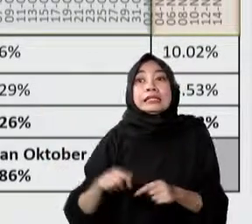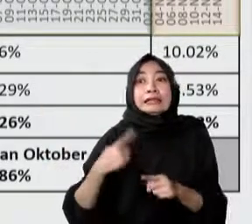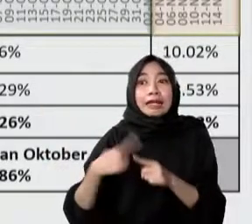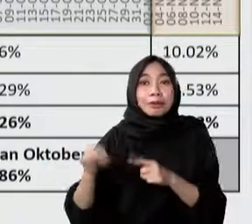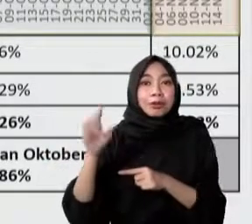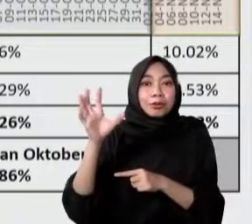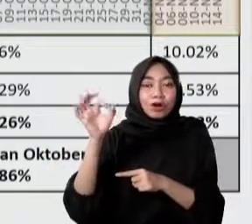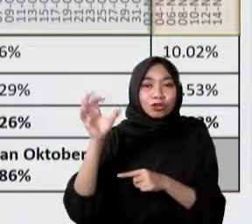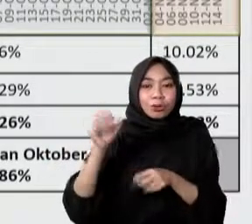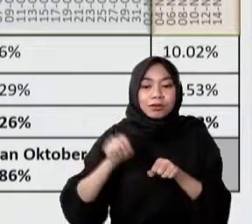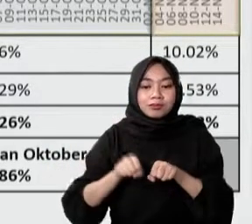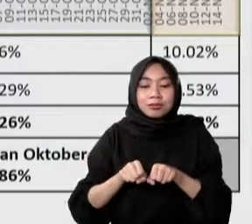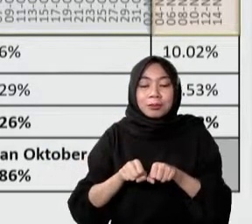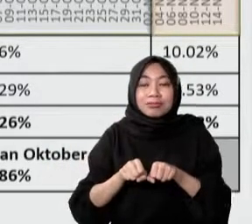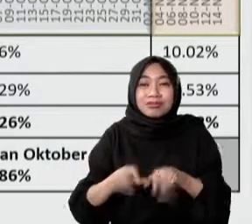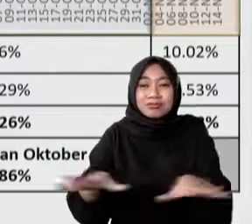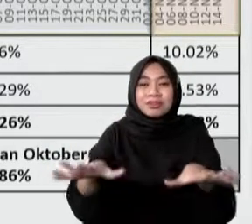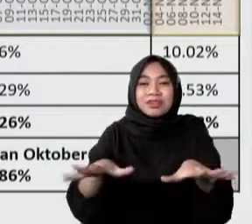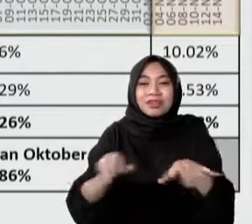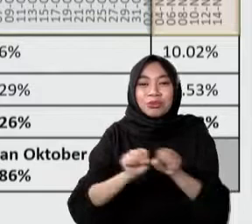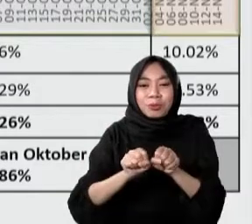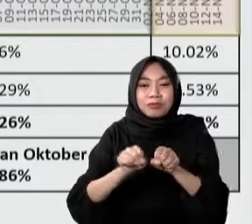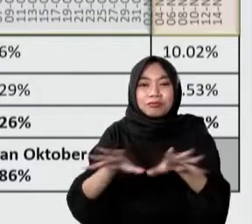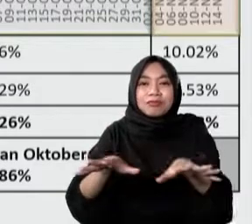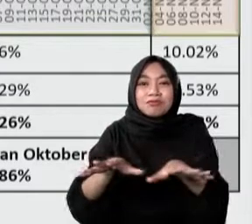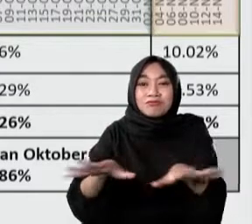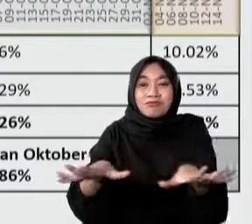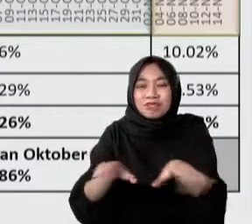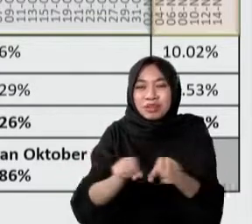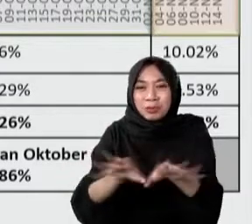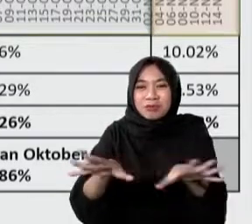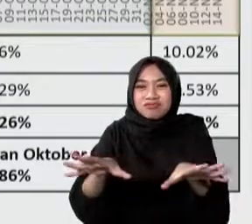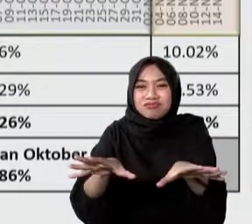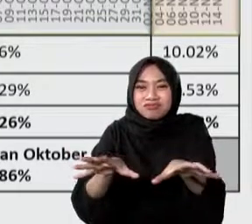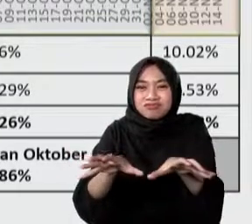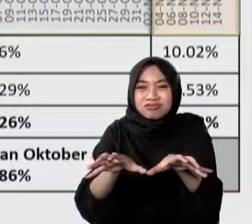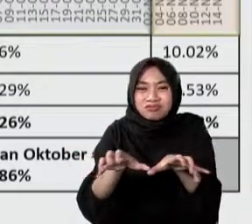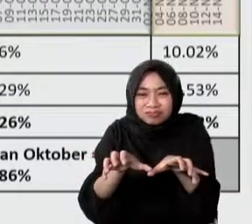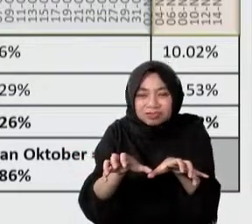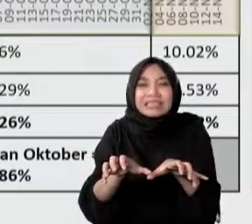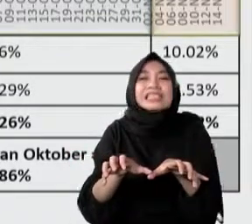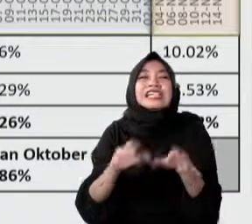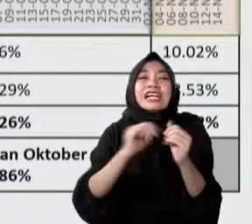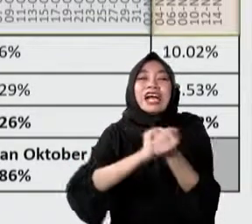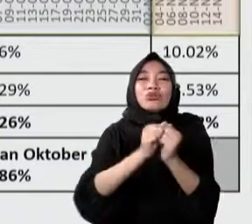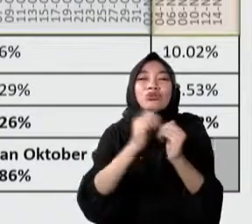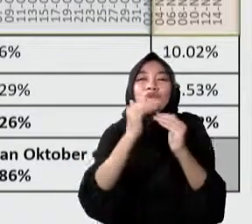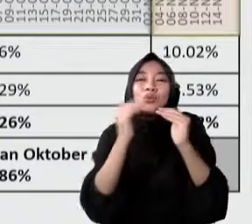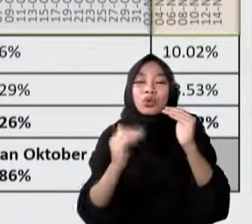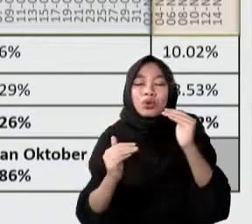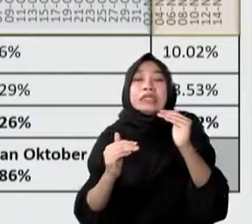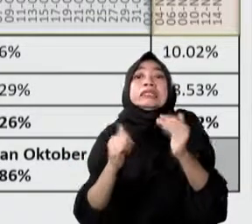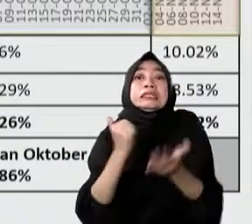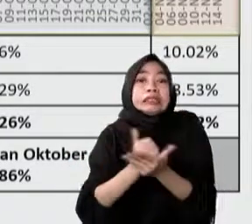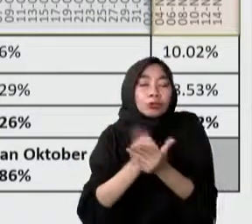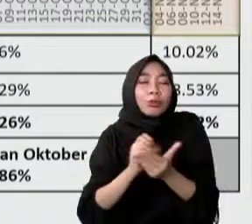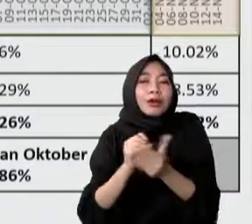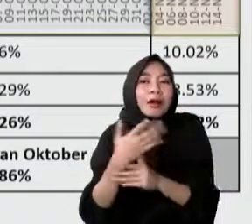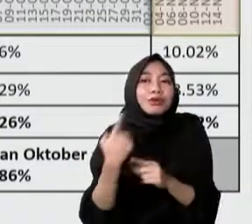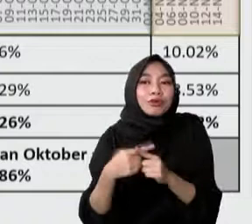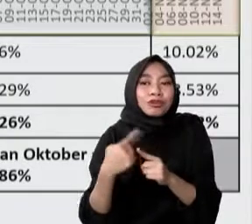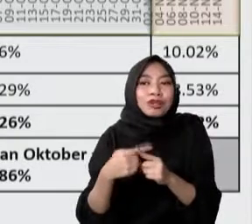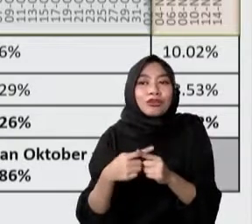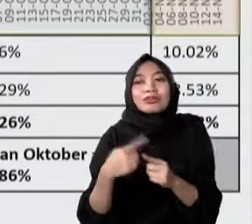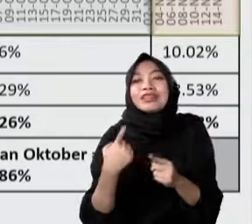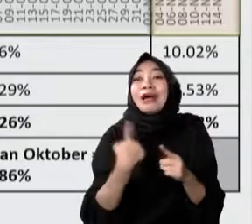bulan Oktober kita mulai melihat adanya tren penurunan dari positivity rate, dan ini adalah indikasi yang baik meskipun masih jauh